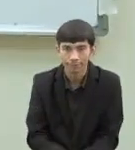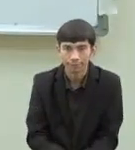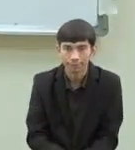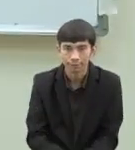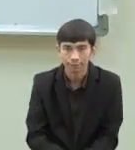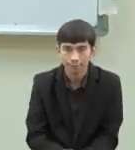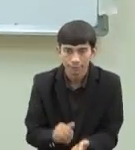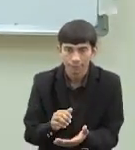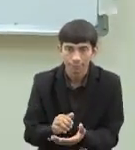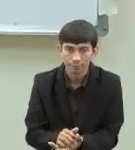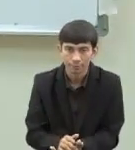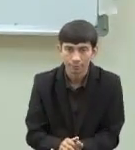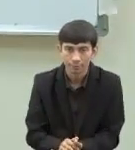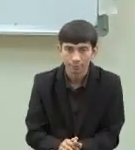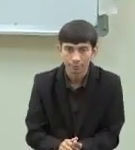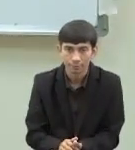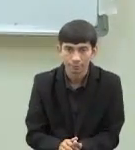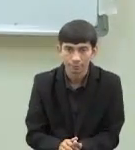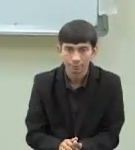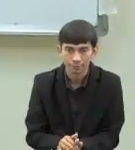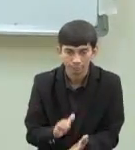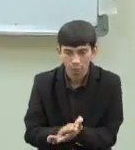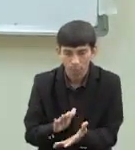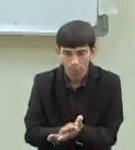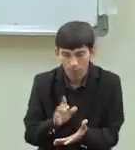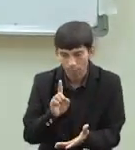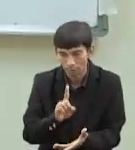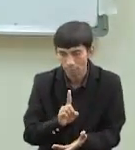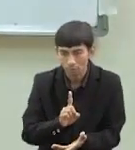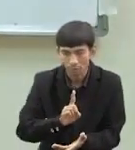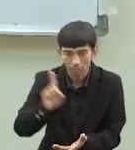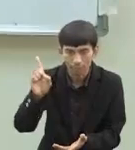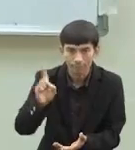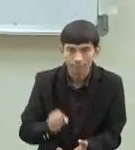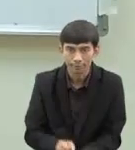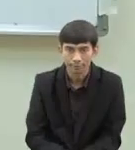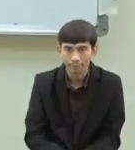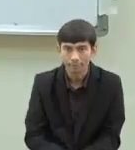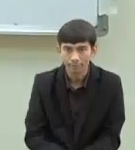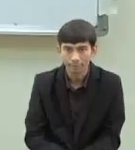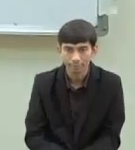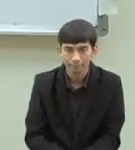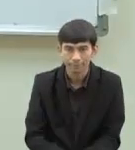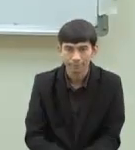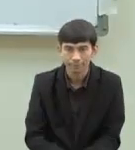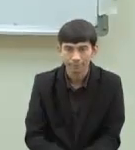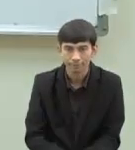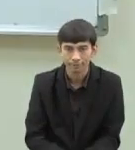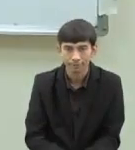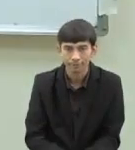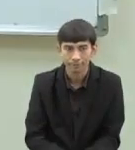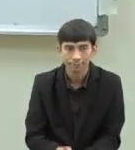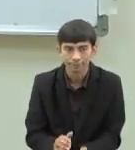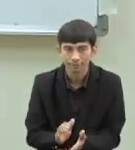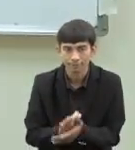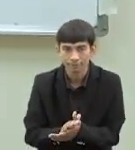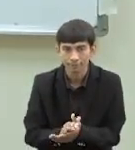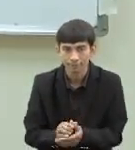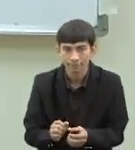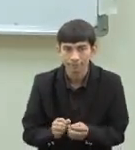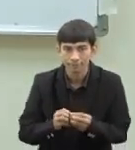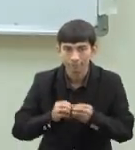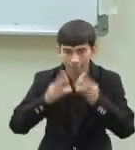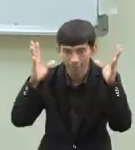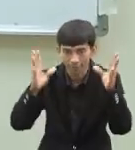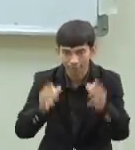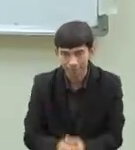mơ nè khổ sân chà môi bí bầy bừng môi bí bầy bừng